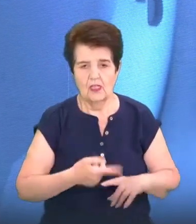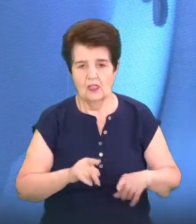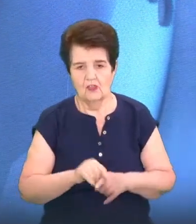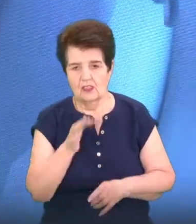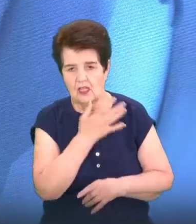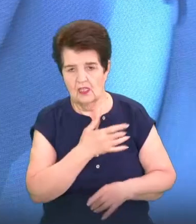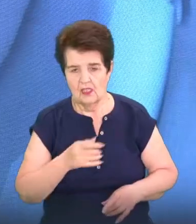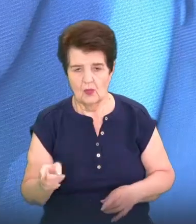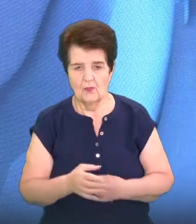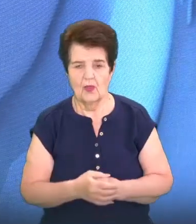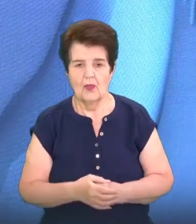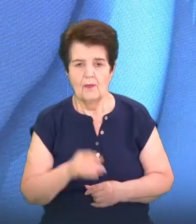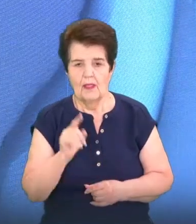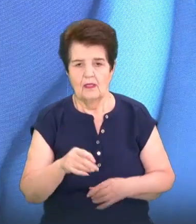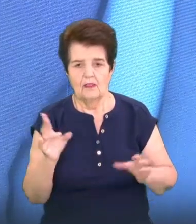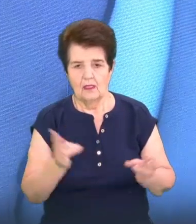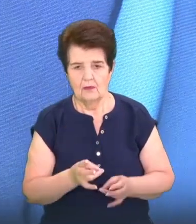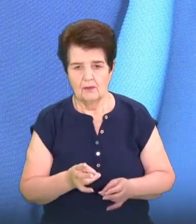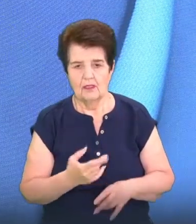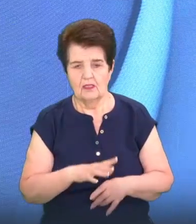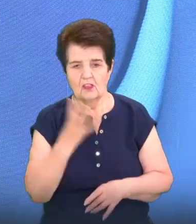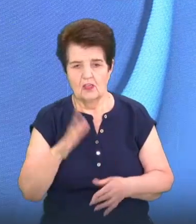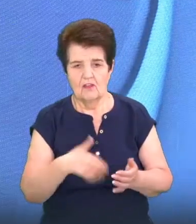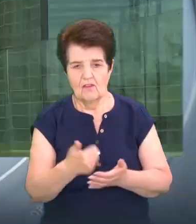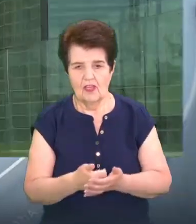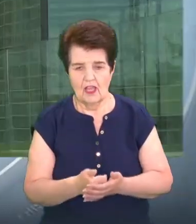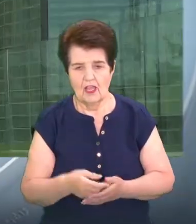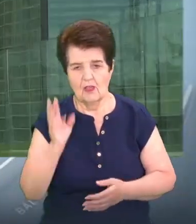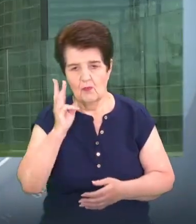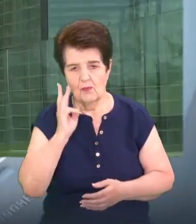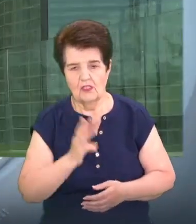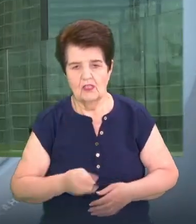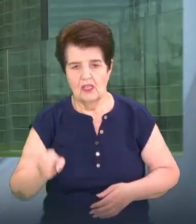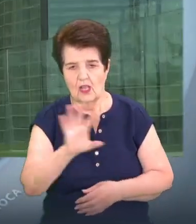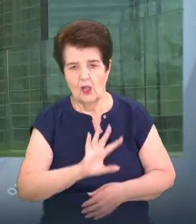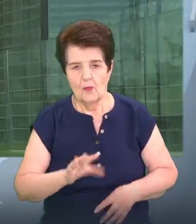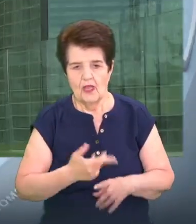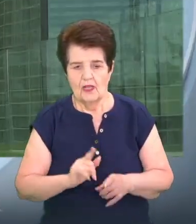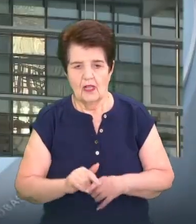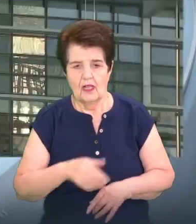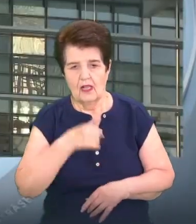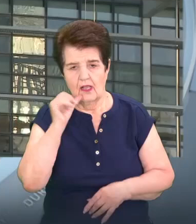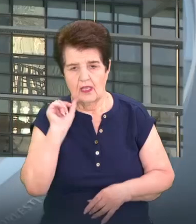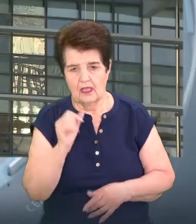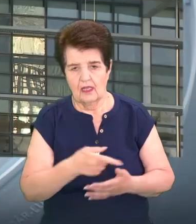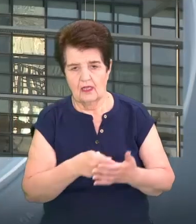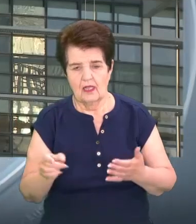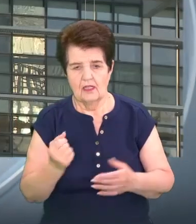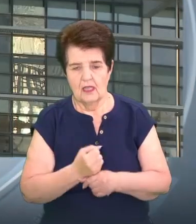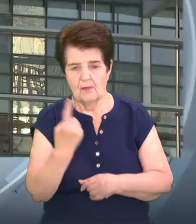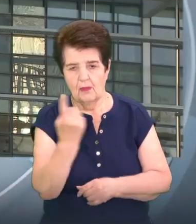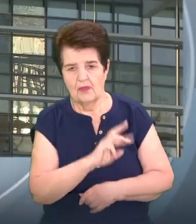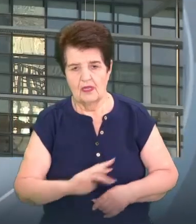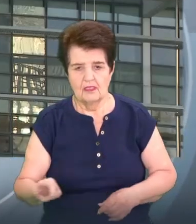timp, estoniana Kaja Kallas ar urma să preia funcția de șefa diplomației europene, motiv pentru care chiar ieri a demisionat din funcția de